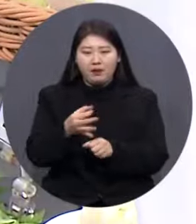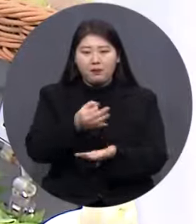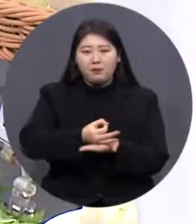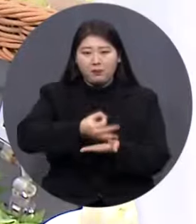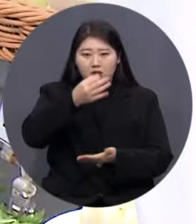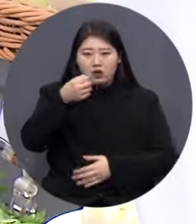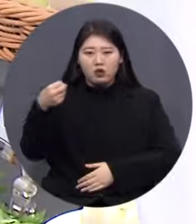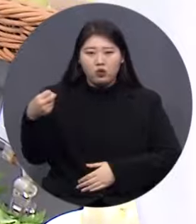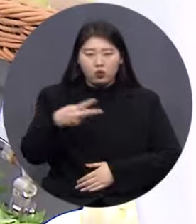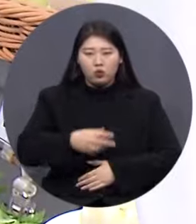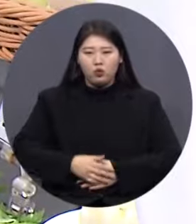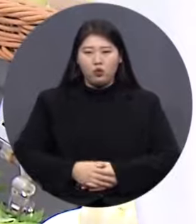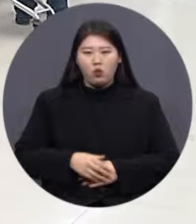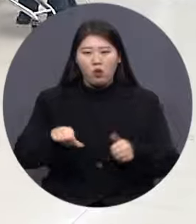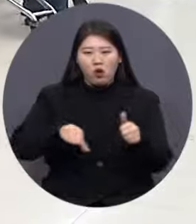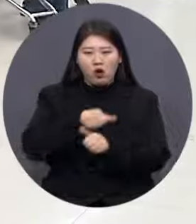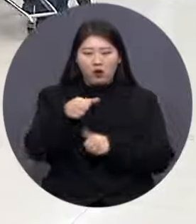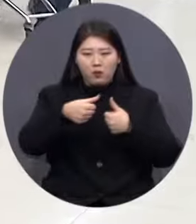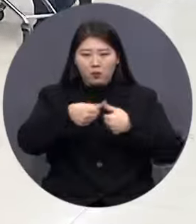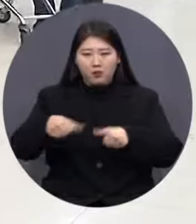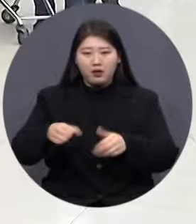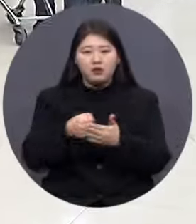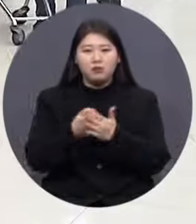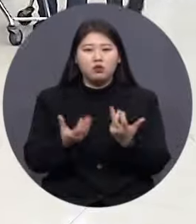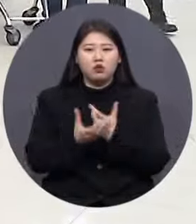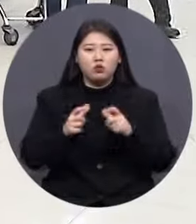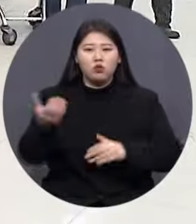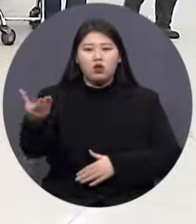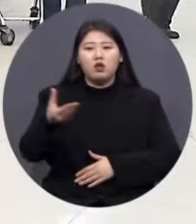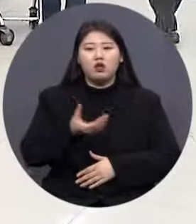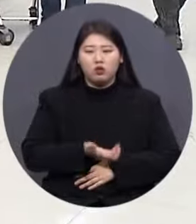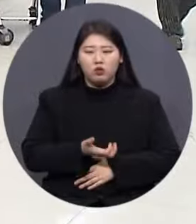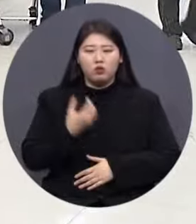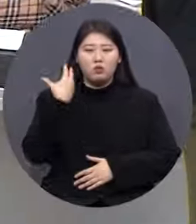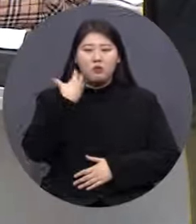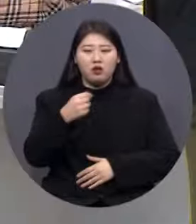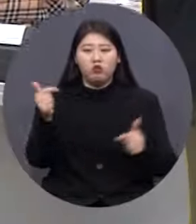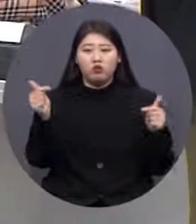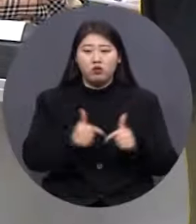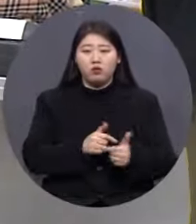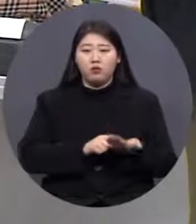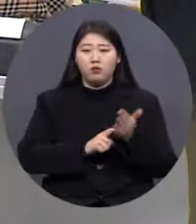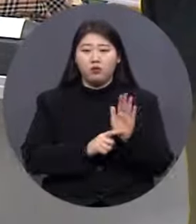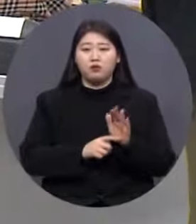개발 사업으로 환경이 훼손되면서 제주 이주 매력이 떨어진 것으로